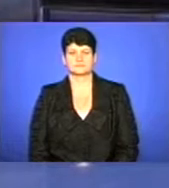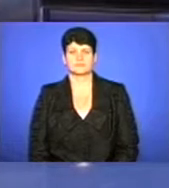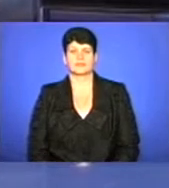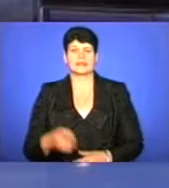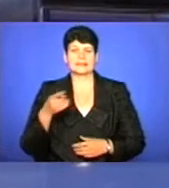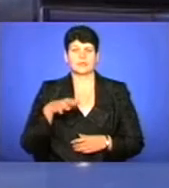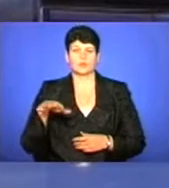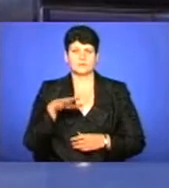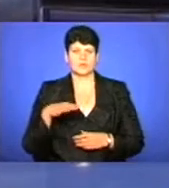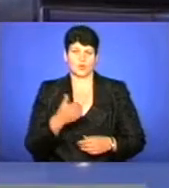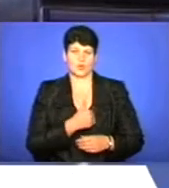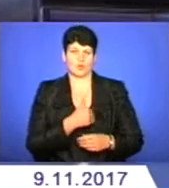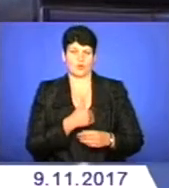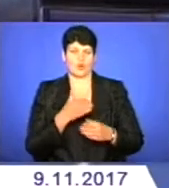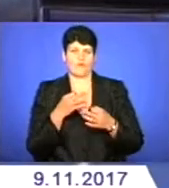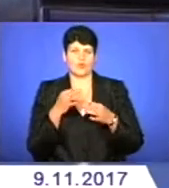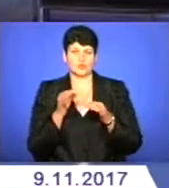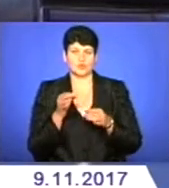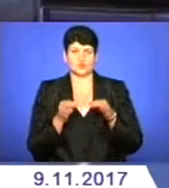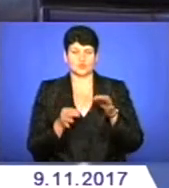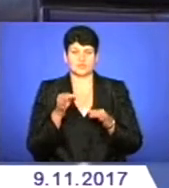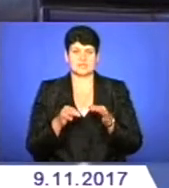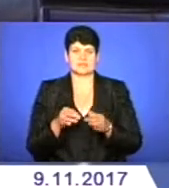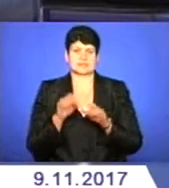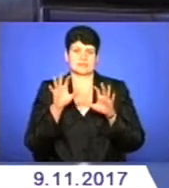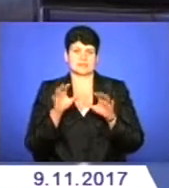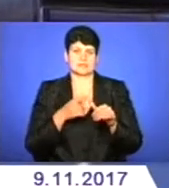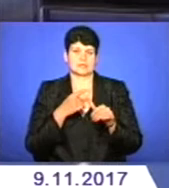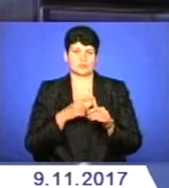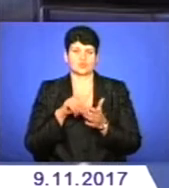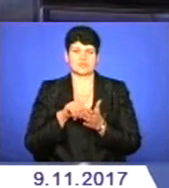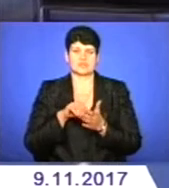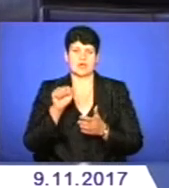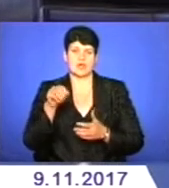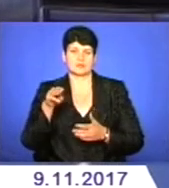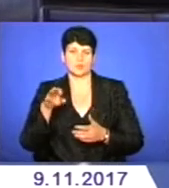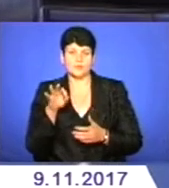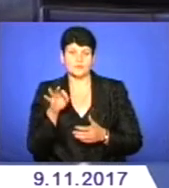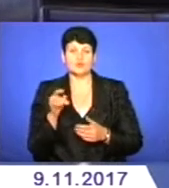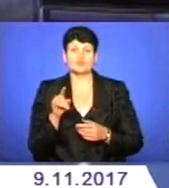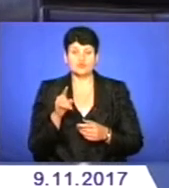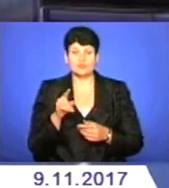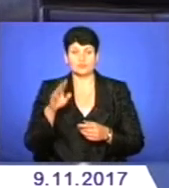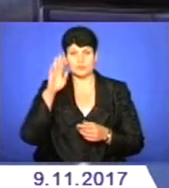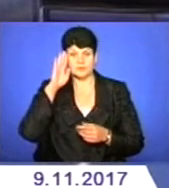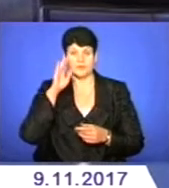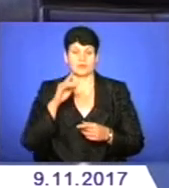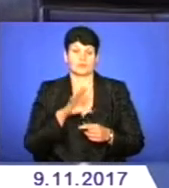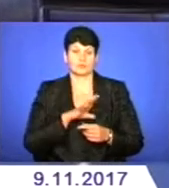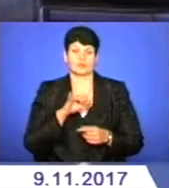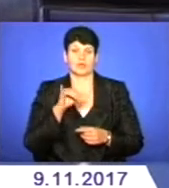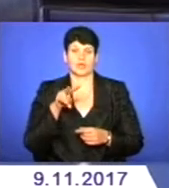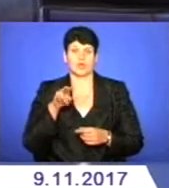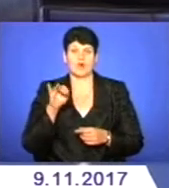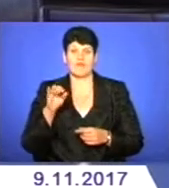Тернопільський доброволець судиться за статус учасника АТО. Це перша справа такого роду у місті. Чому бійця, який прийшов в Іловайськ, не